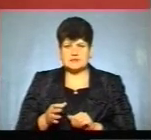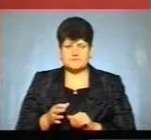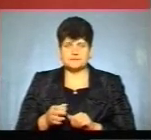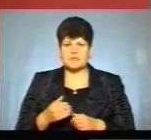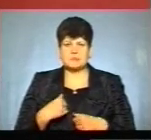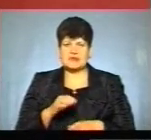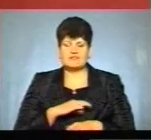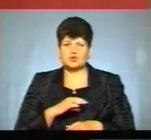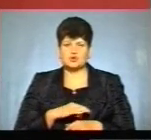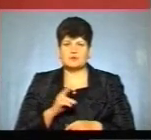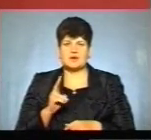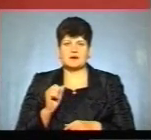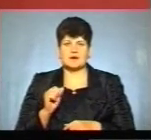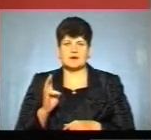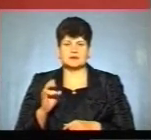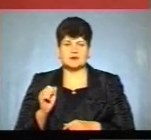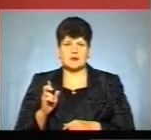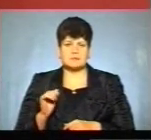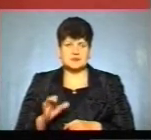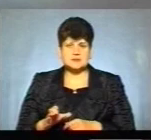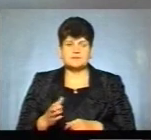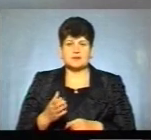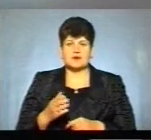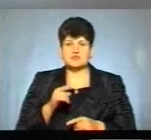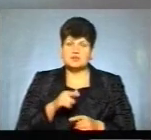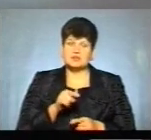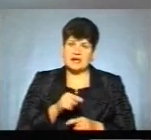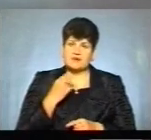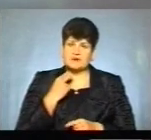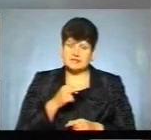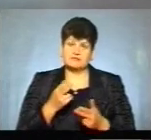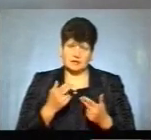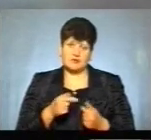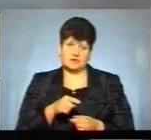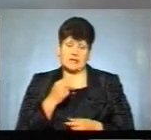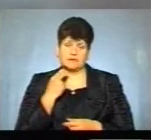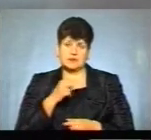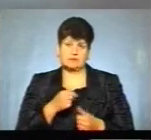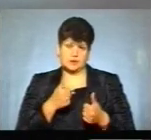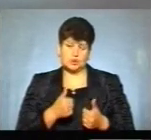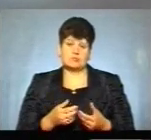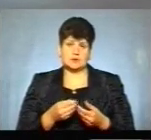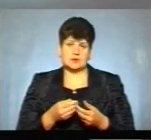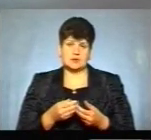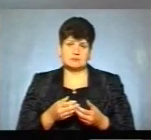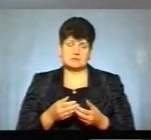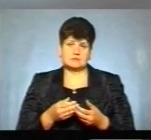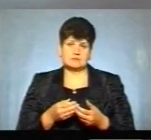не використовуємо канабісу. А стосовно того, що чи вони ефективні, так, вони досить добре знімають